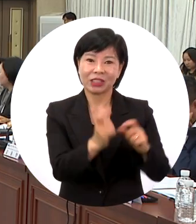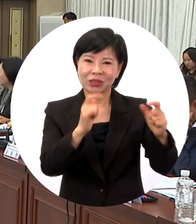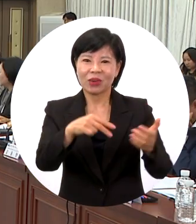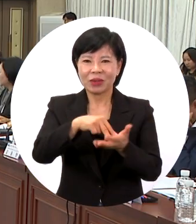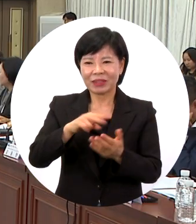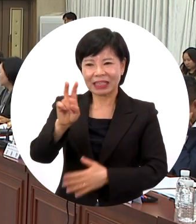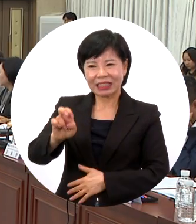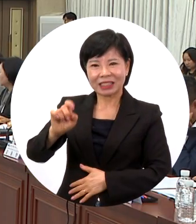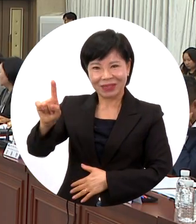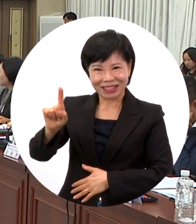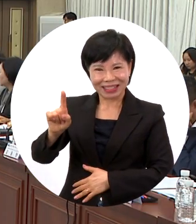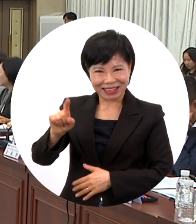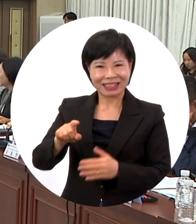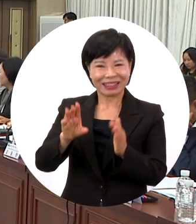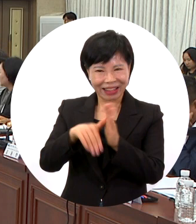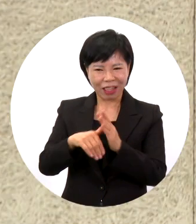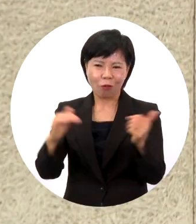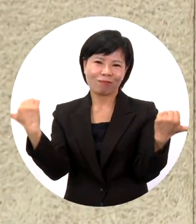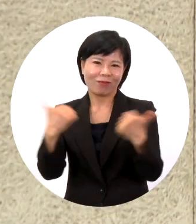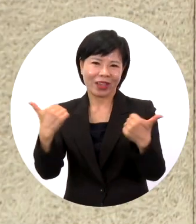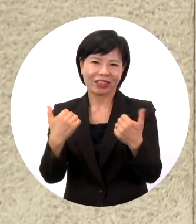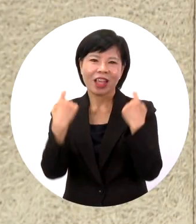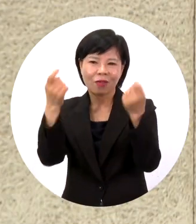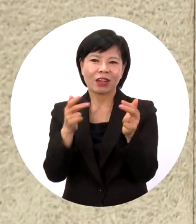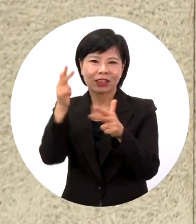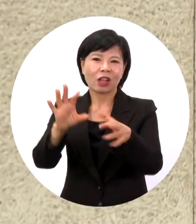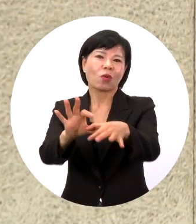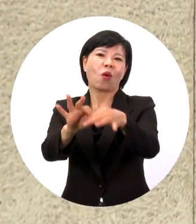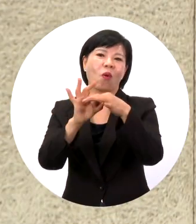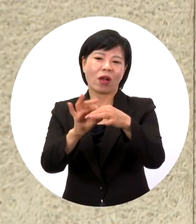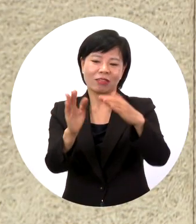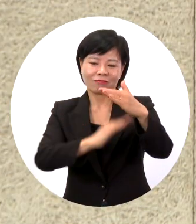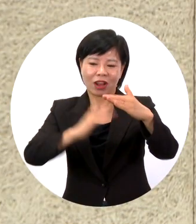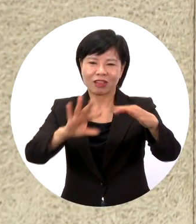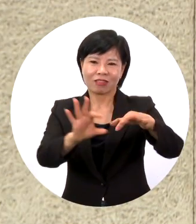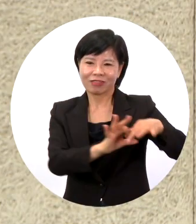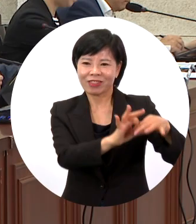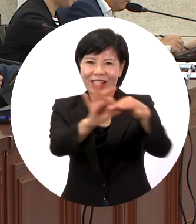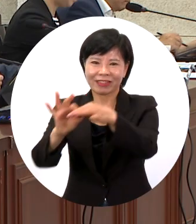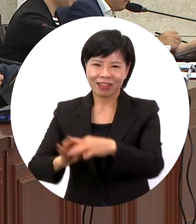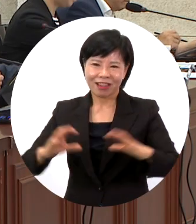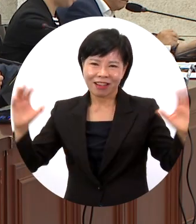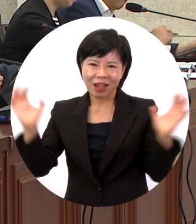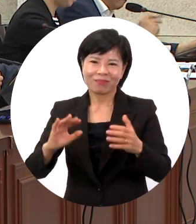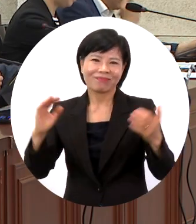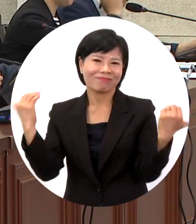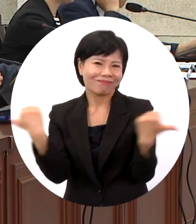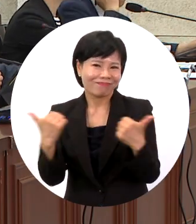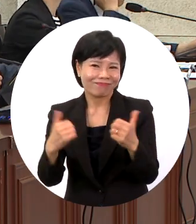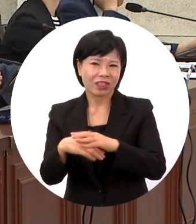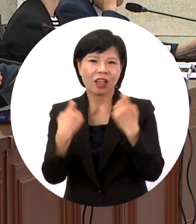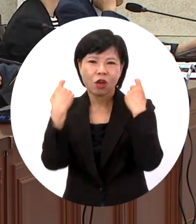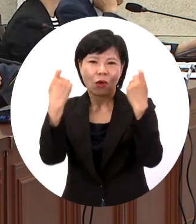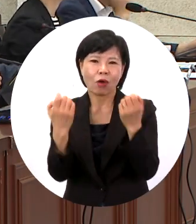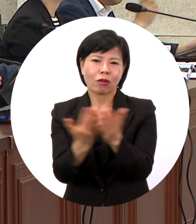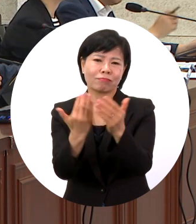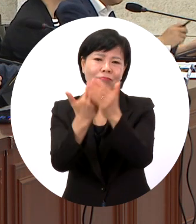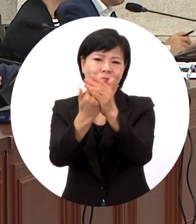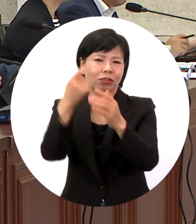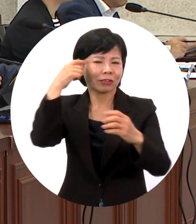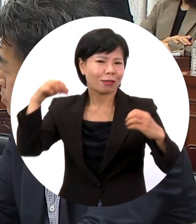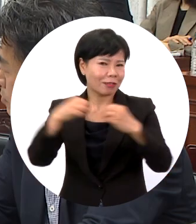제주도는 21일 제주도청 탄나울에서 관광산업 관련 유관기관 및 단체와 함께 제주관광진흥